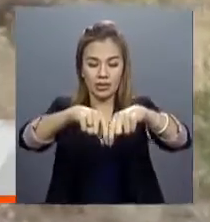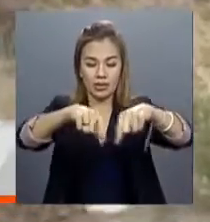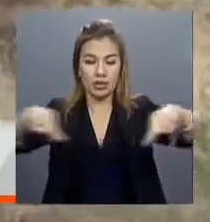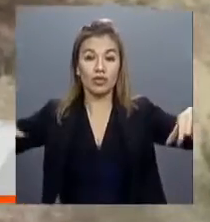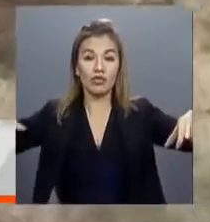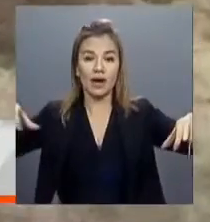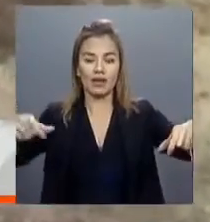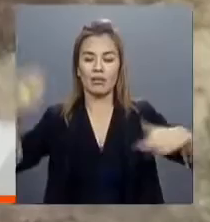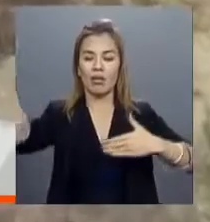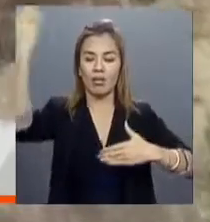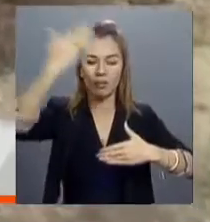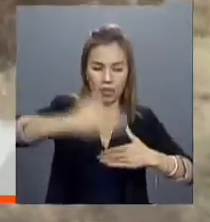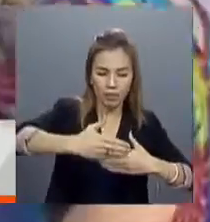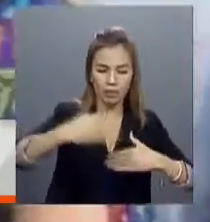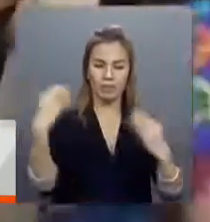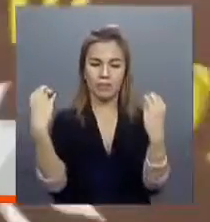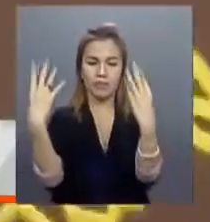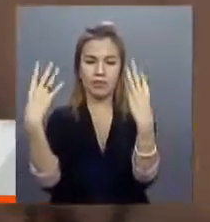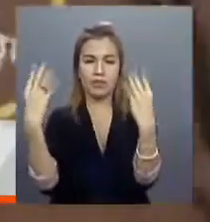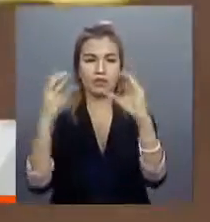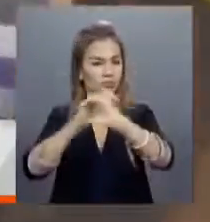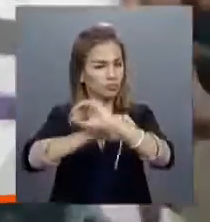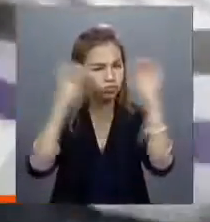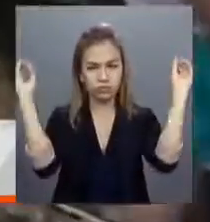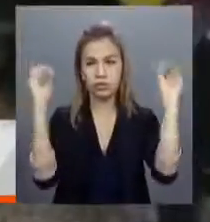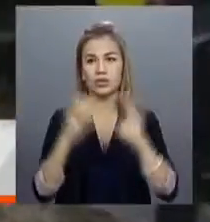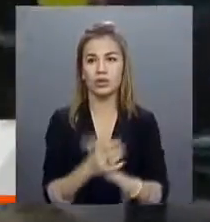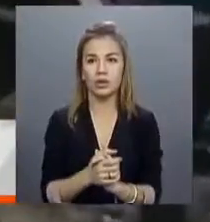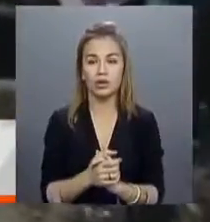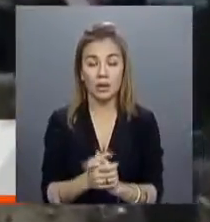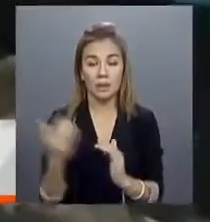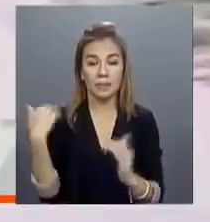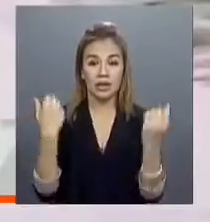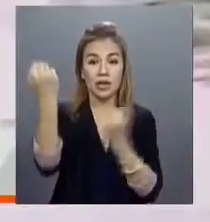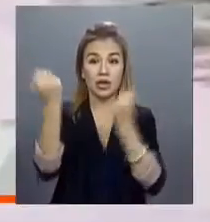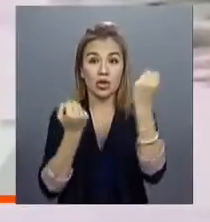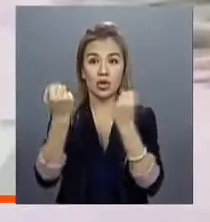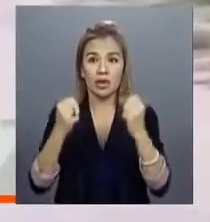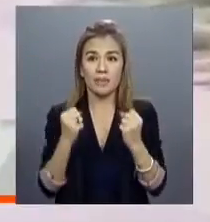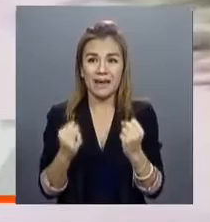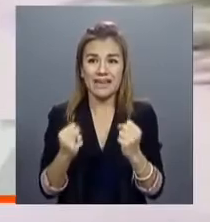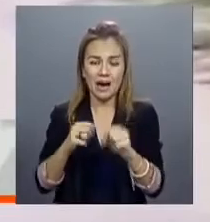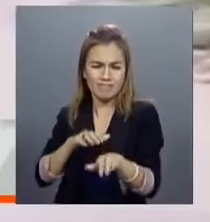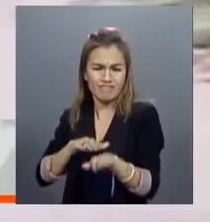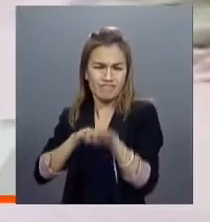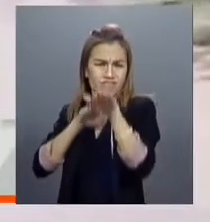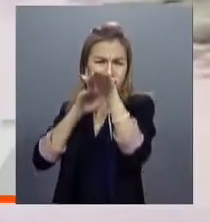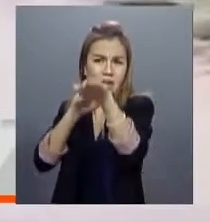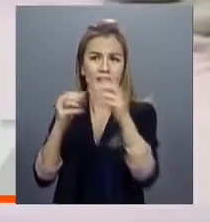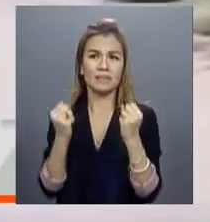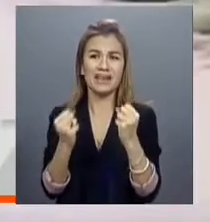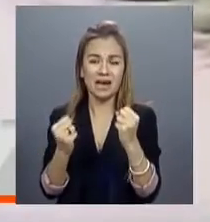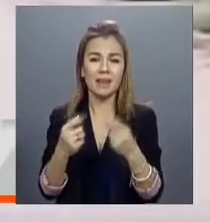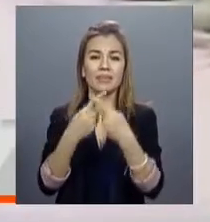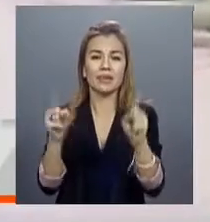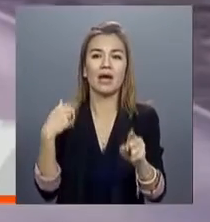มีสัญญาณและเครื่องกั้นโดยขณะเกิดเหตุนะคะมีรถทัวร์ได้พยายามข้ามทางรถไฟแล้วก็เป็นจังหวัด